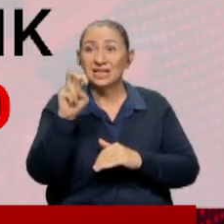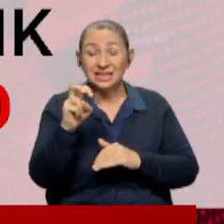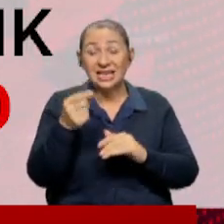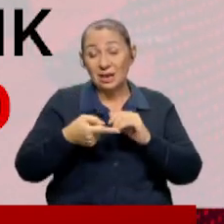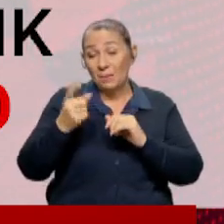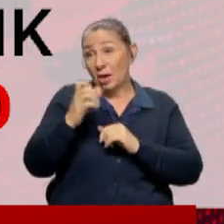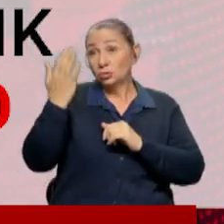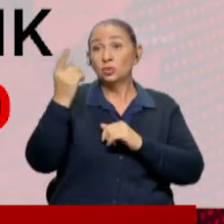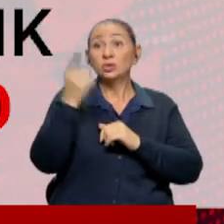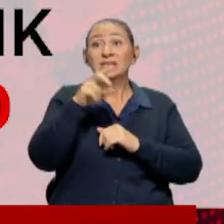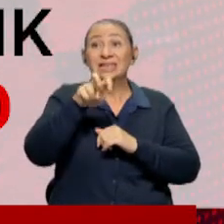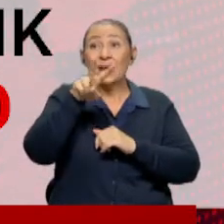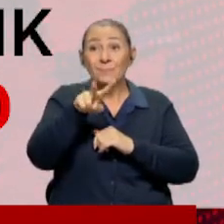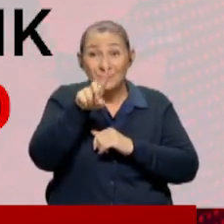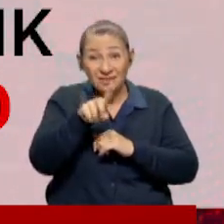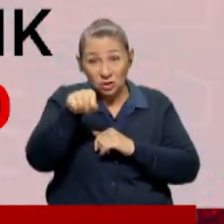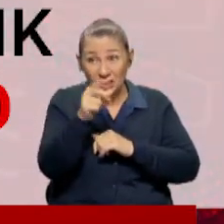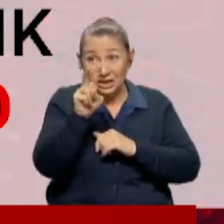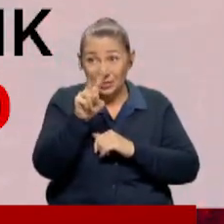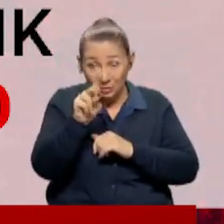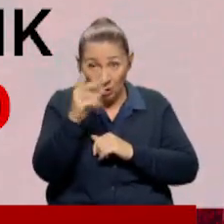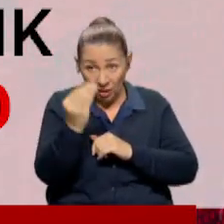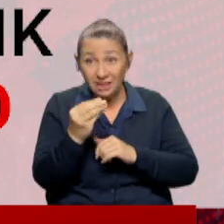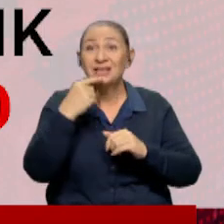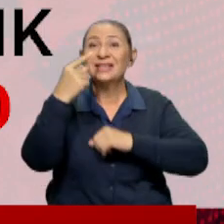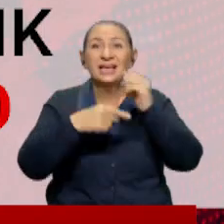ay %80,21 olan yıllık enflasyon da